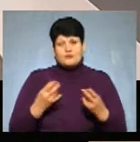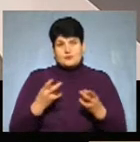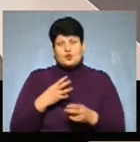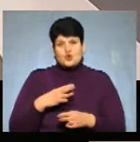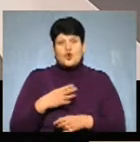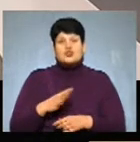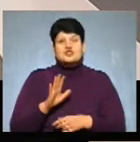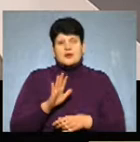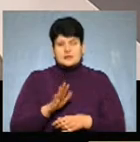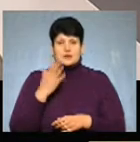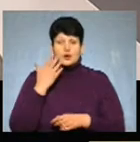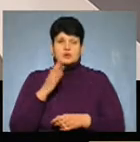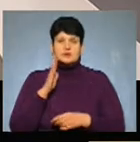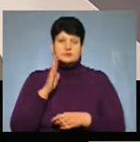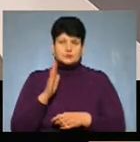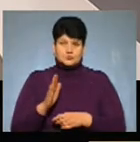потрібно дочекатися вже, коли